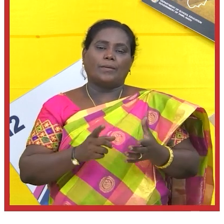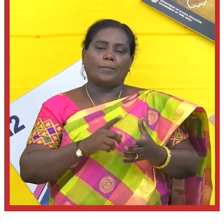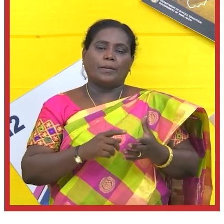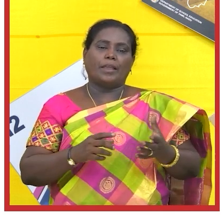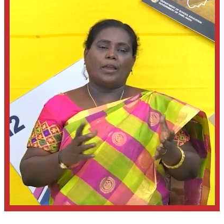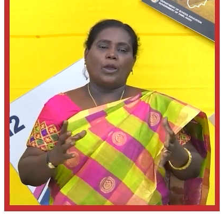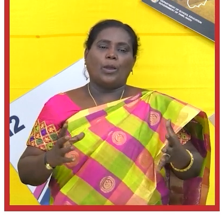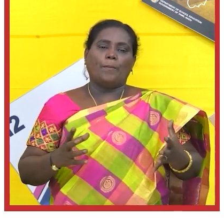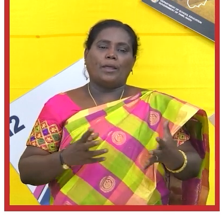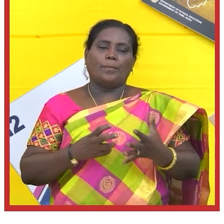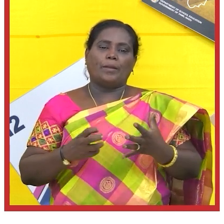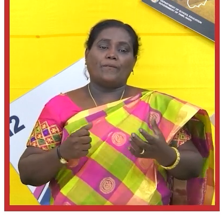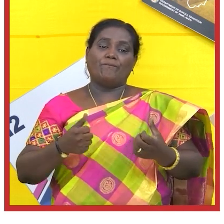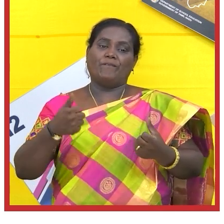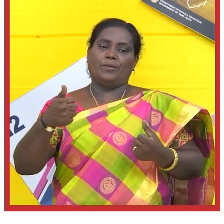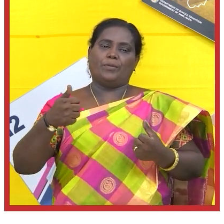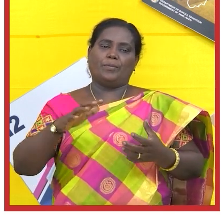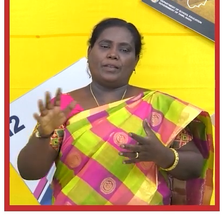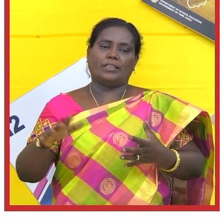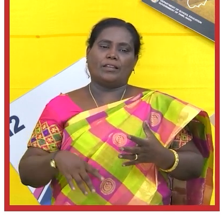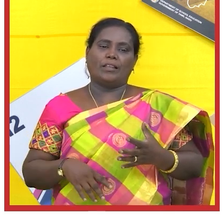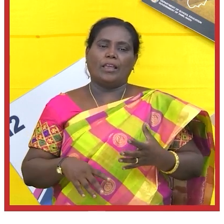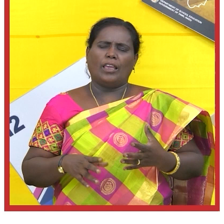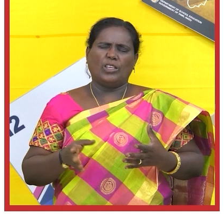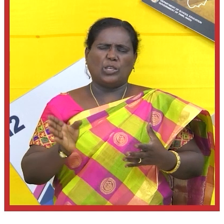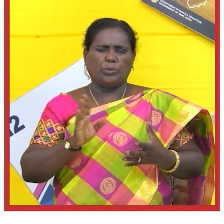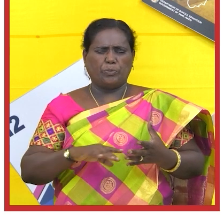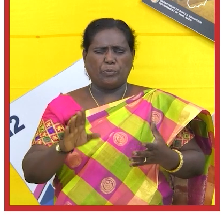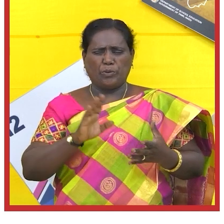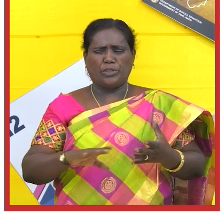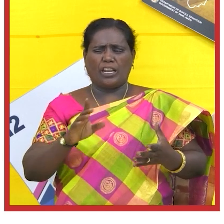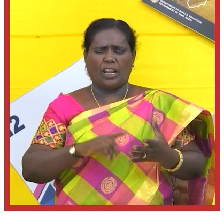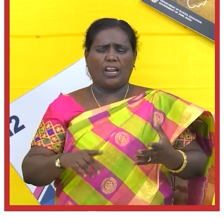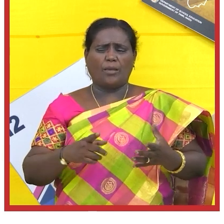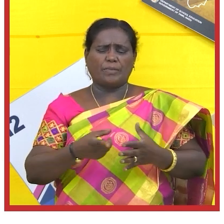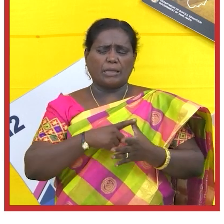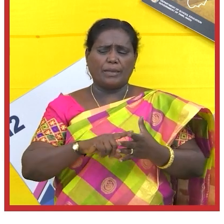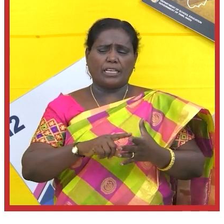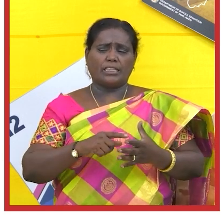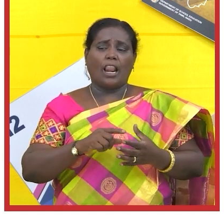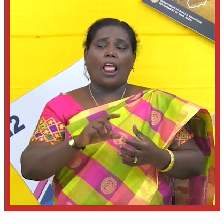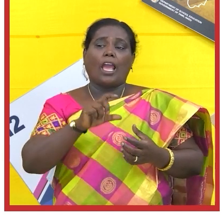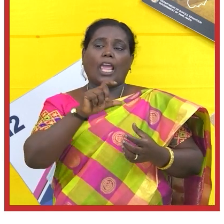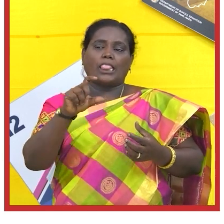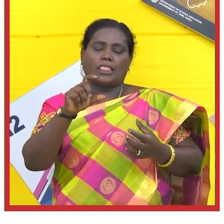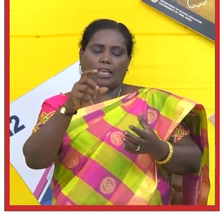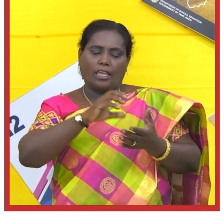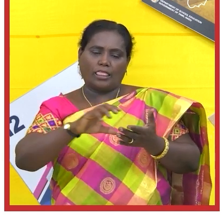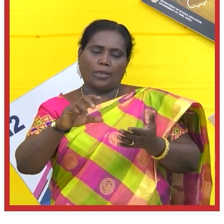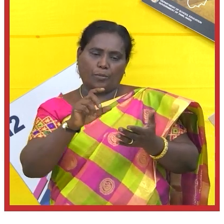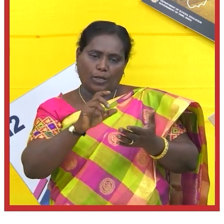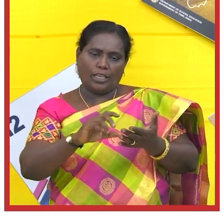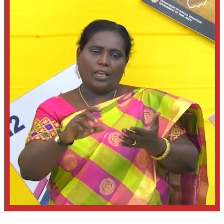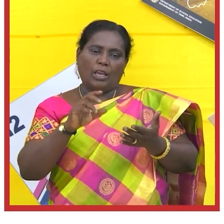ஏற்படுத்துகிறார். ஆக எப்பொழுதெல்லாம் தமிழ்நாட்டிலே இந்தி மொழி கட்டாயமாக அறிமுகம் செய்யப்பட்டதோ அப்பொழுதெல்லாம் தந்தை